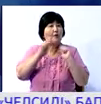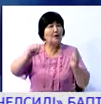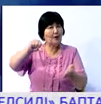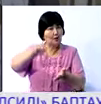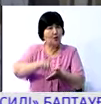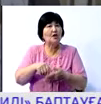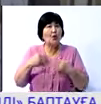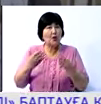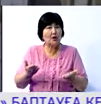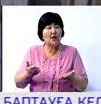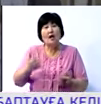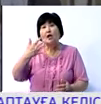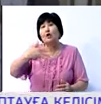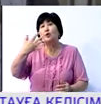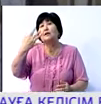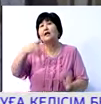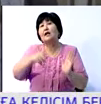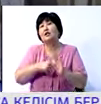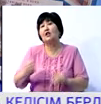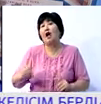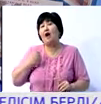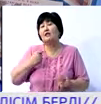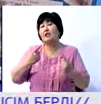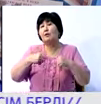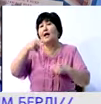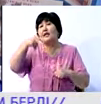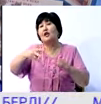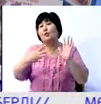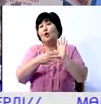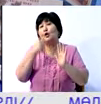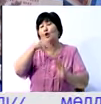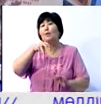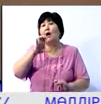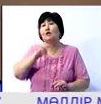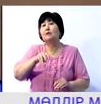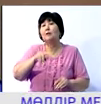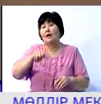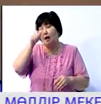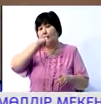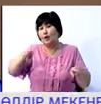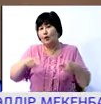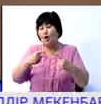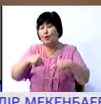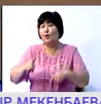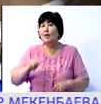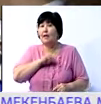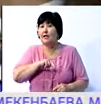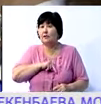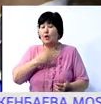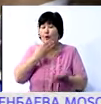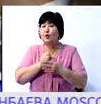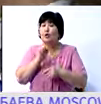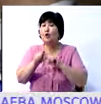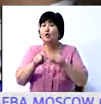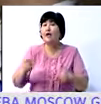көрінді. 55-47 әскери бөлімі 2009 жылдың маусымында құрылған. Бөлім қызметкерлері өздеріне